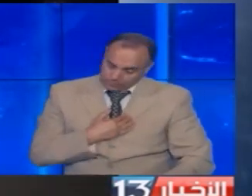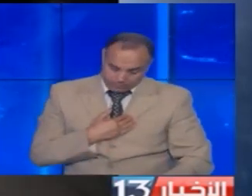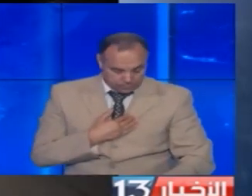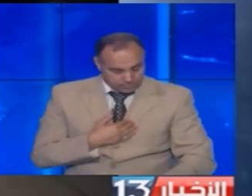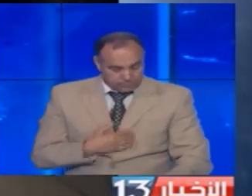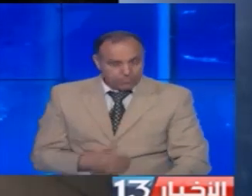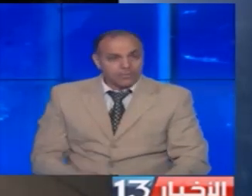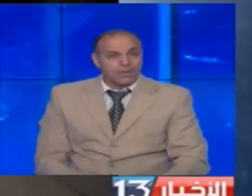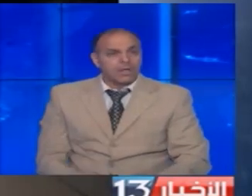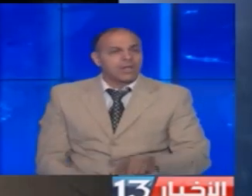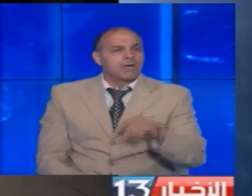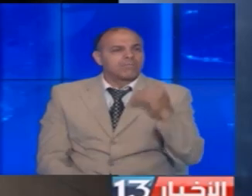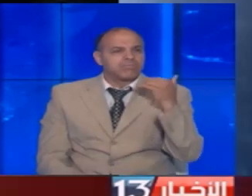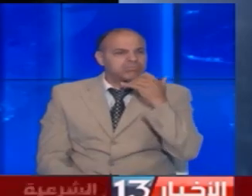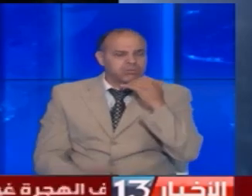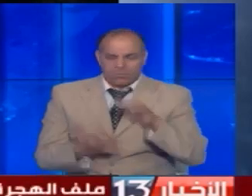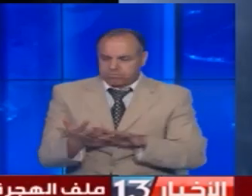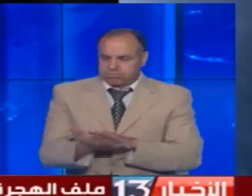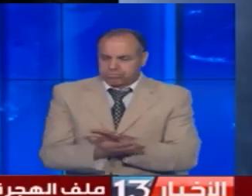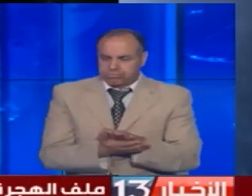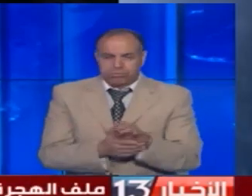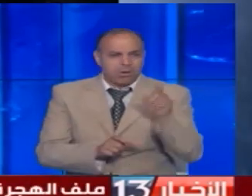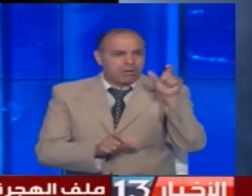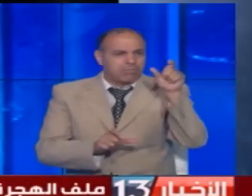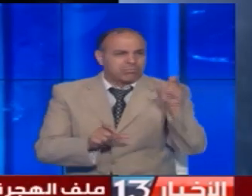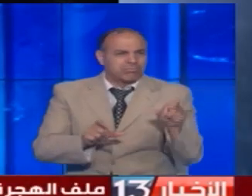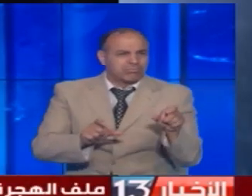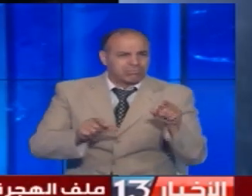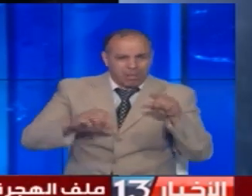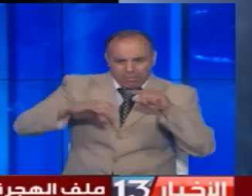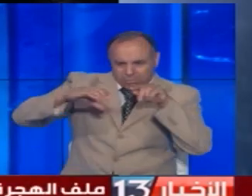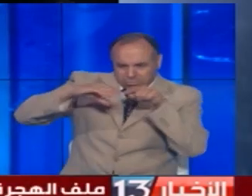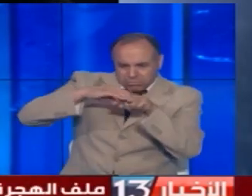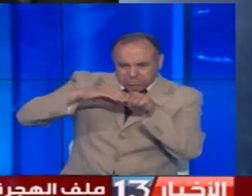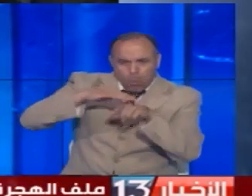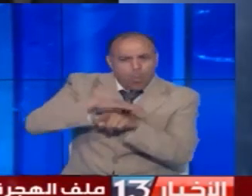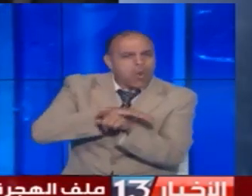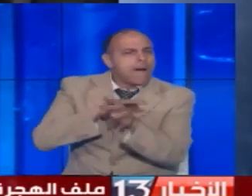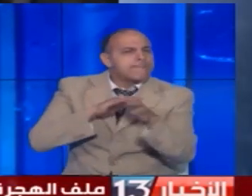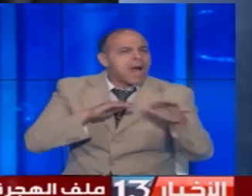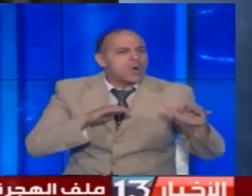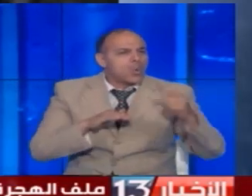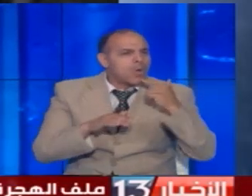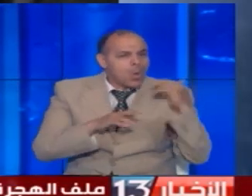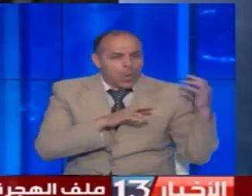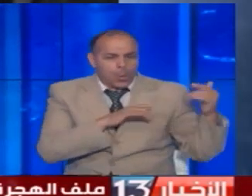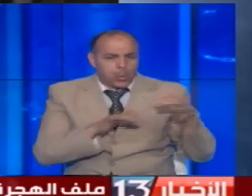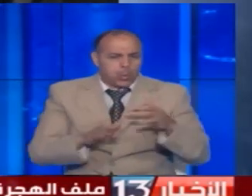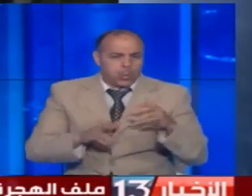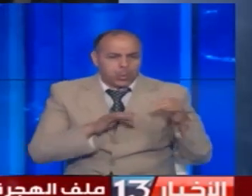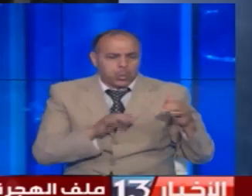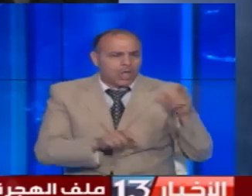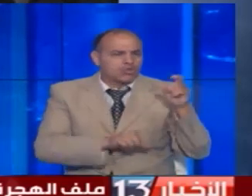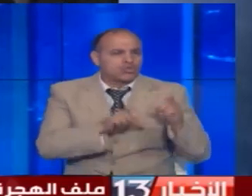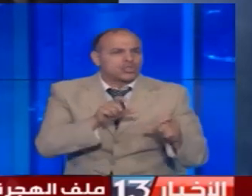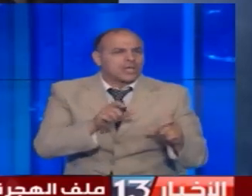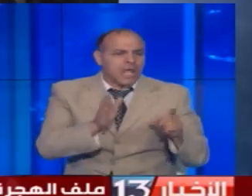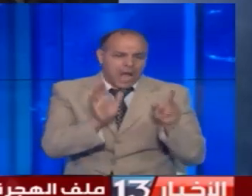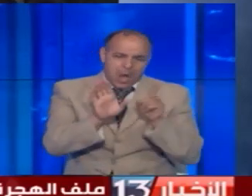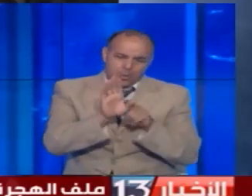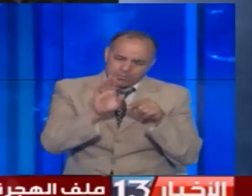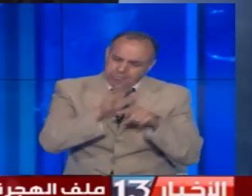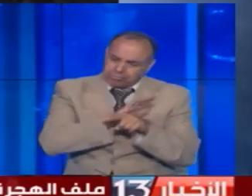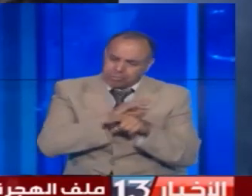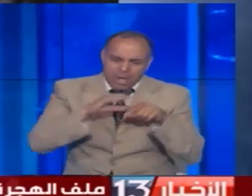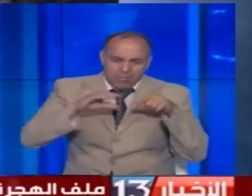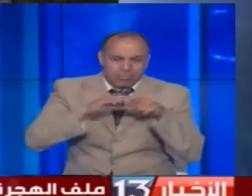أمام تسارع وتيرة عملية الهجرة غير الشرعية في عرض البحر، وأمام تدفق المزيد من المهاجرين غير الشرعيين